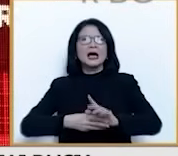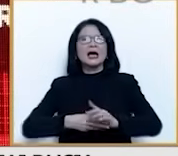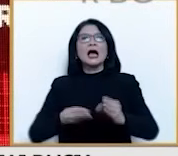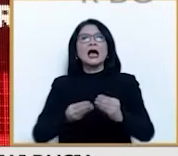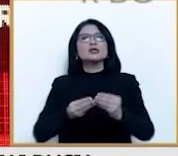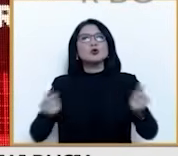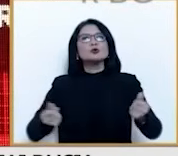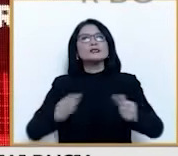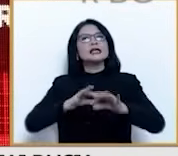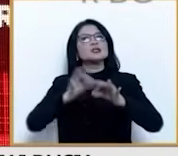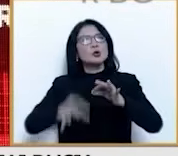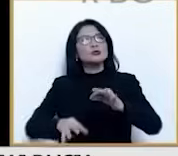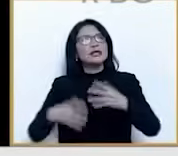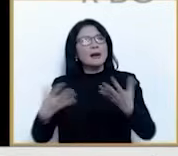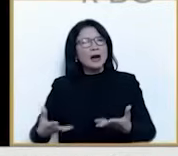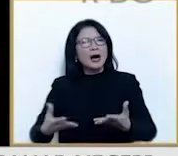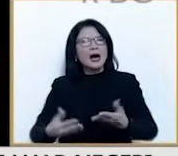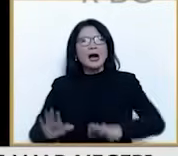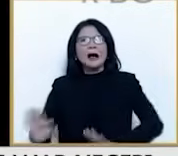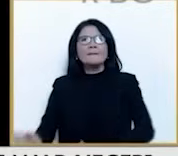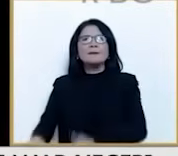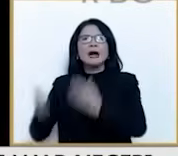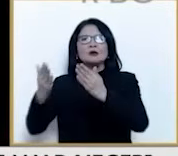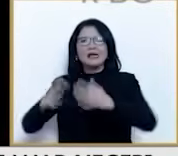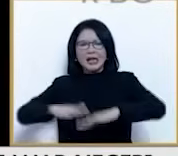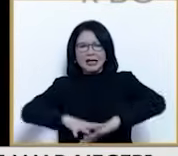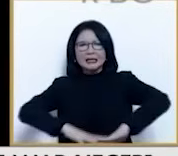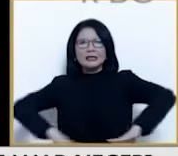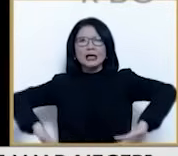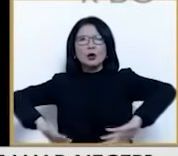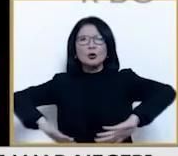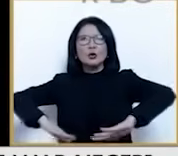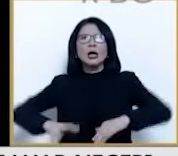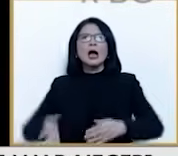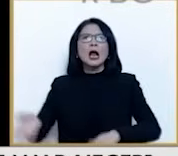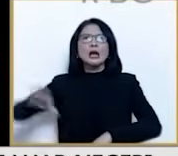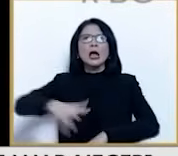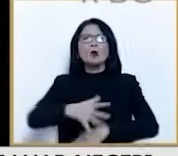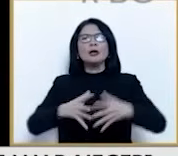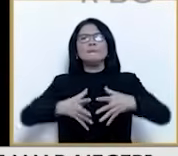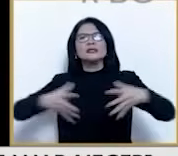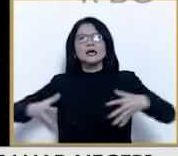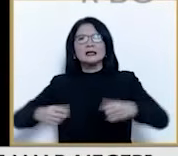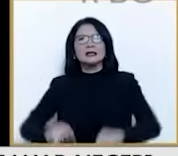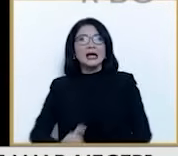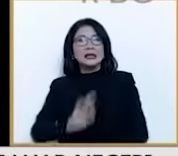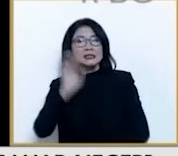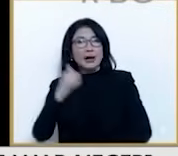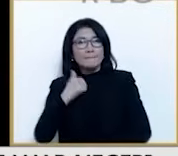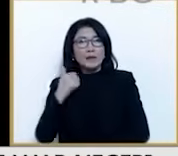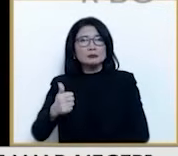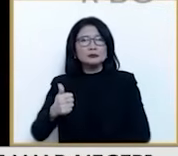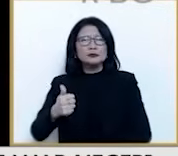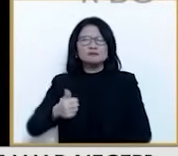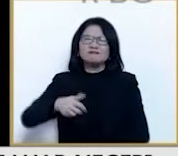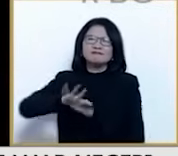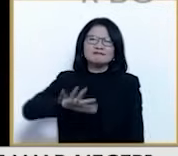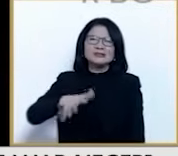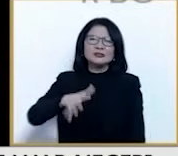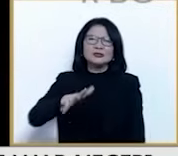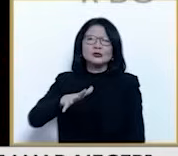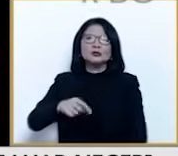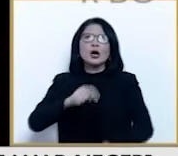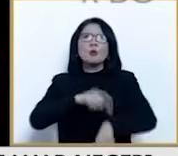yang dipikirkan adalah pembangunan tanggul laut raksasa. Selain efektivitasnya diragukan dalam